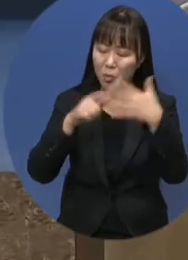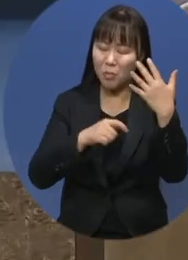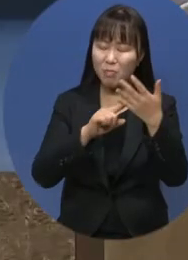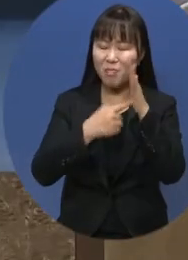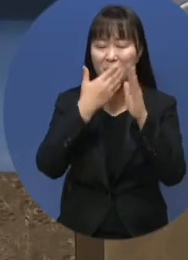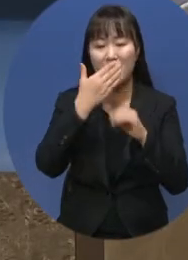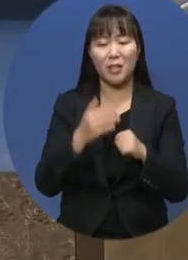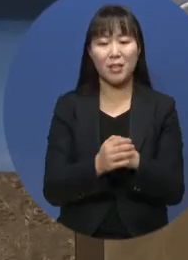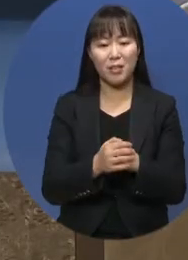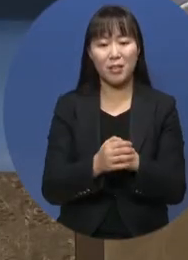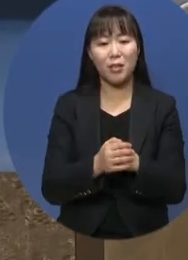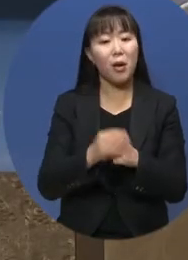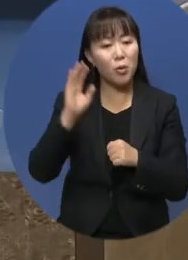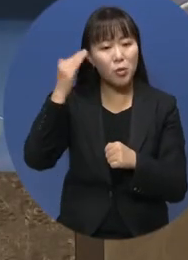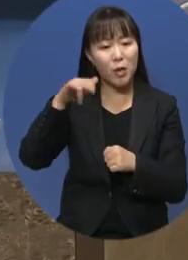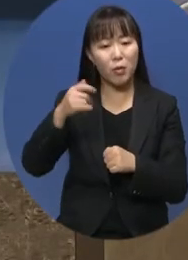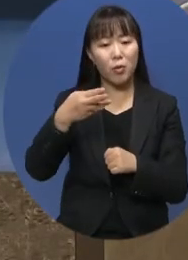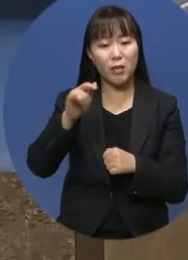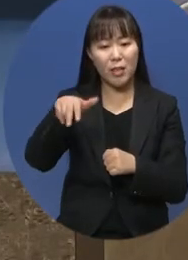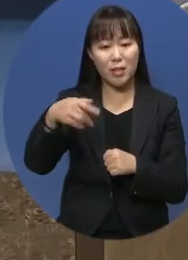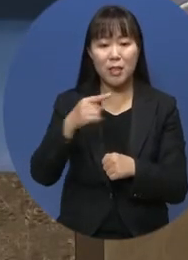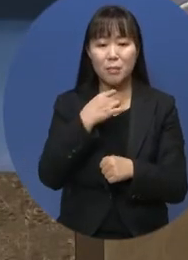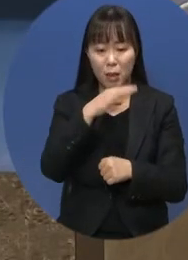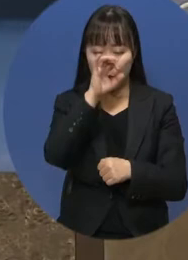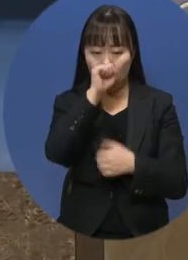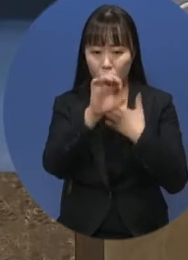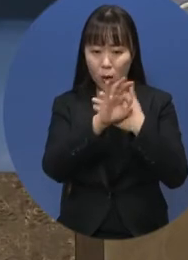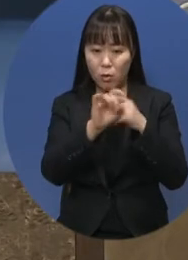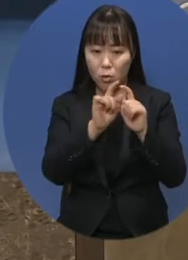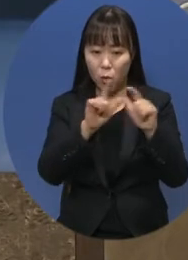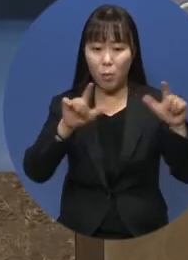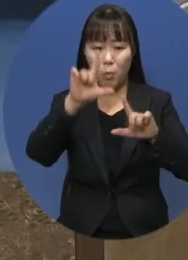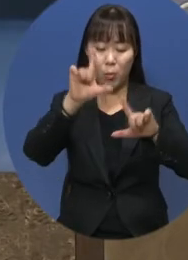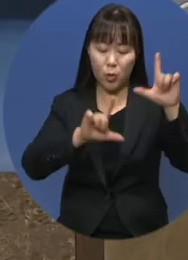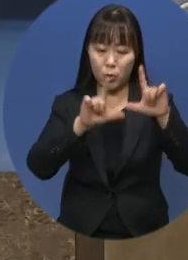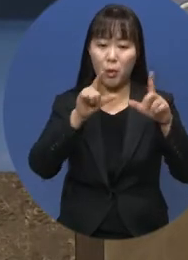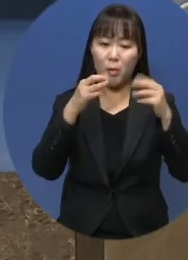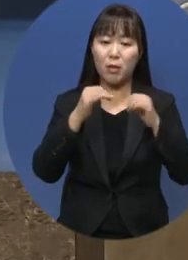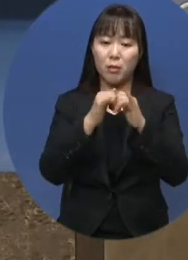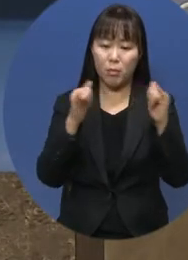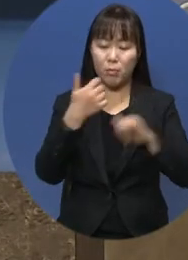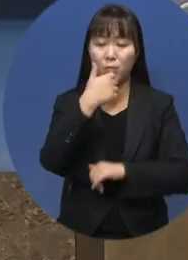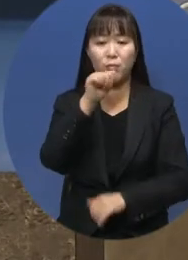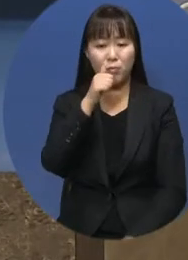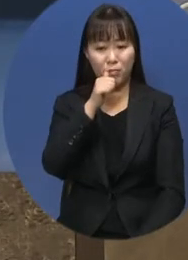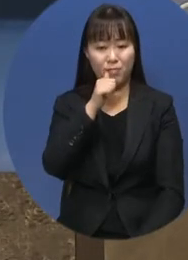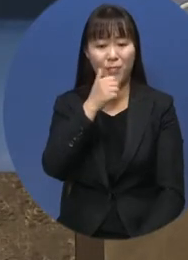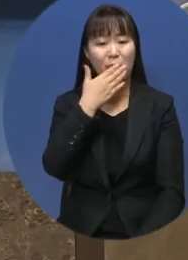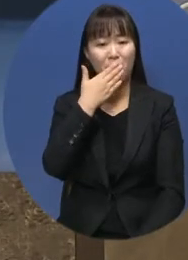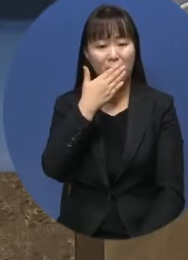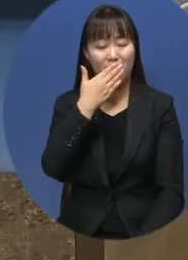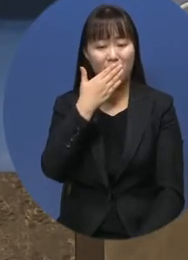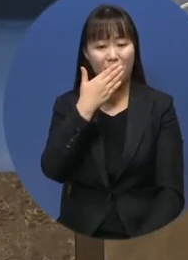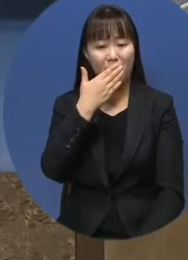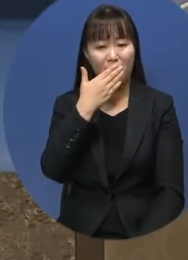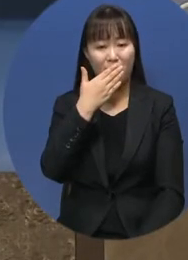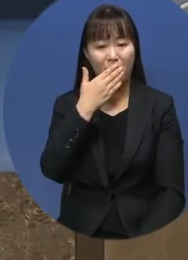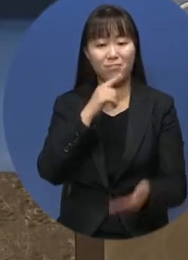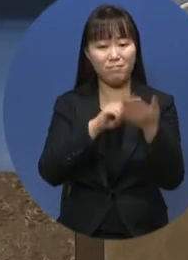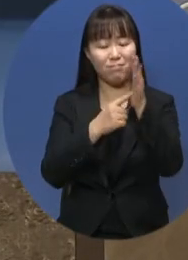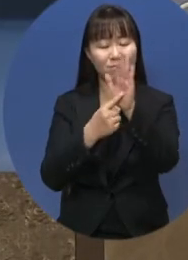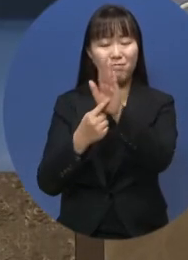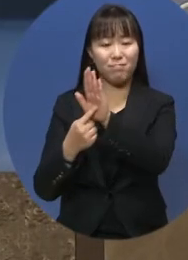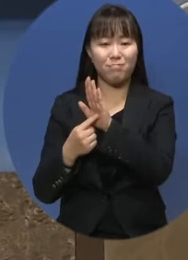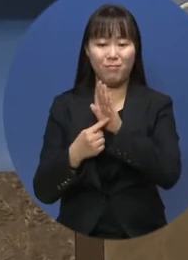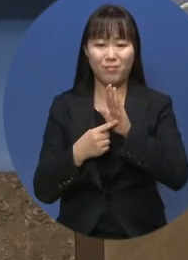요새는 또 콘텐츠가 우측 원했지만 놓으면 워낙에 또 다양하게 어 다양한 모습으로 또 많은 분들께